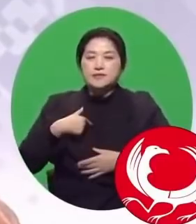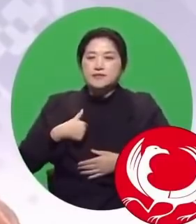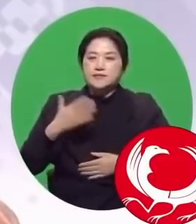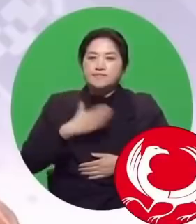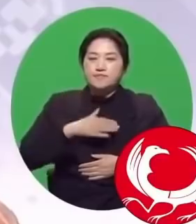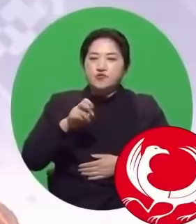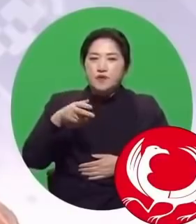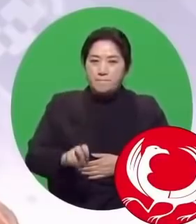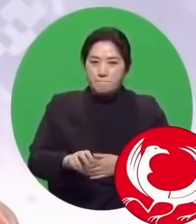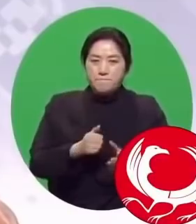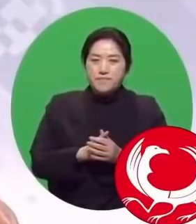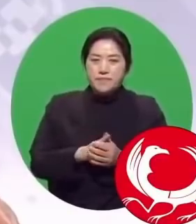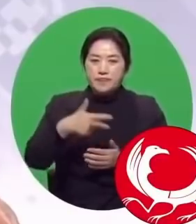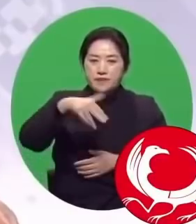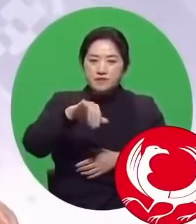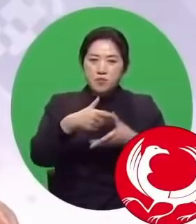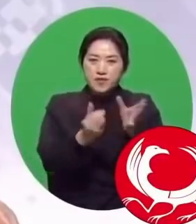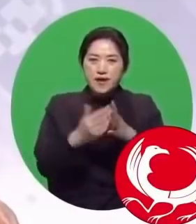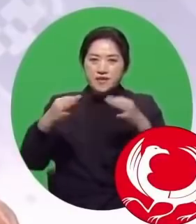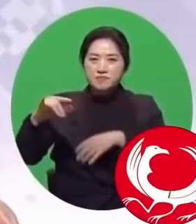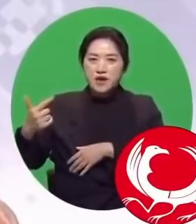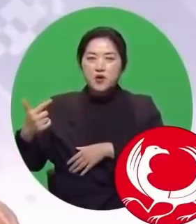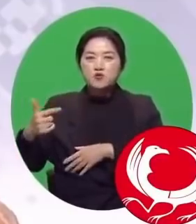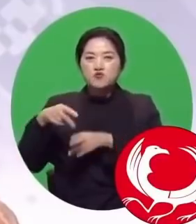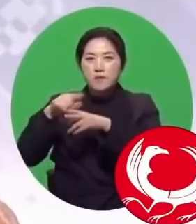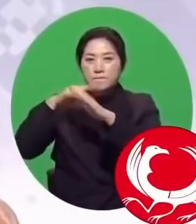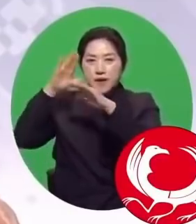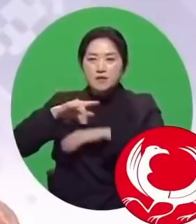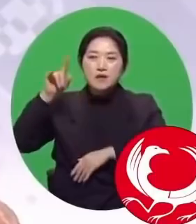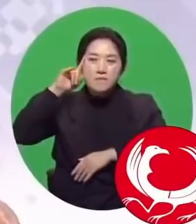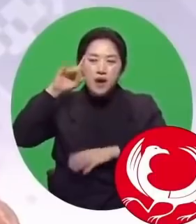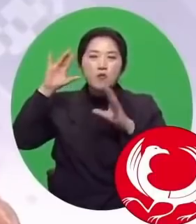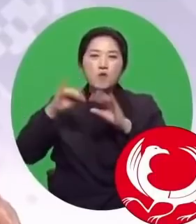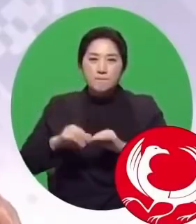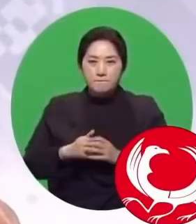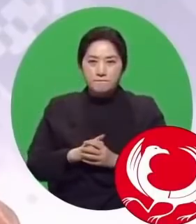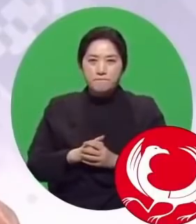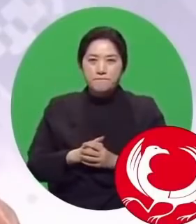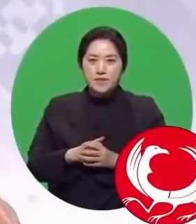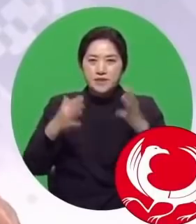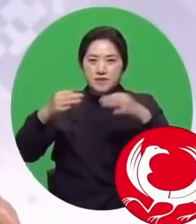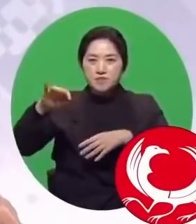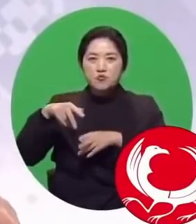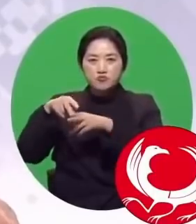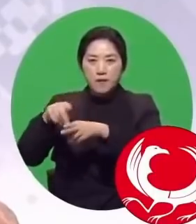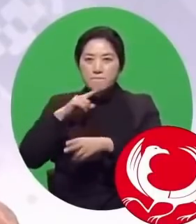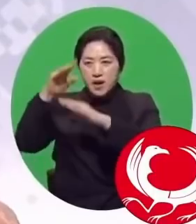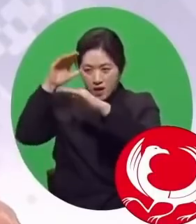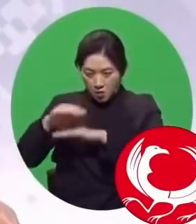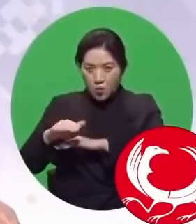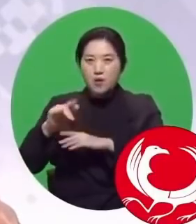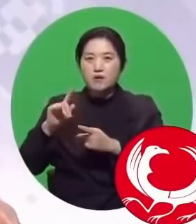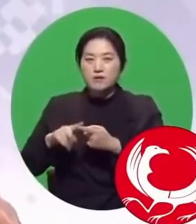유감입니다. 진보당 김재현 후보 말씀에 100% 공감합니다. 우리 김재현 후보님의